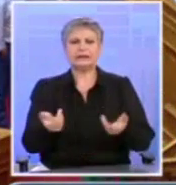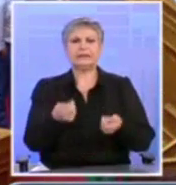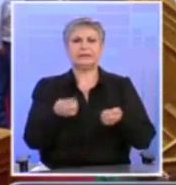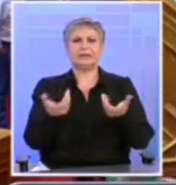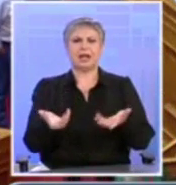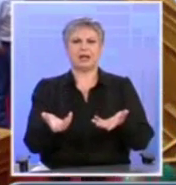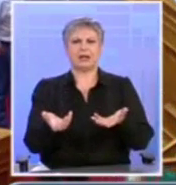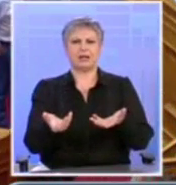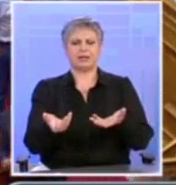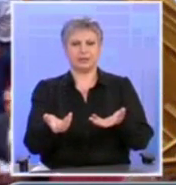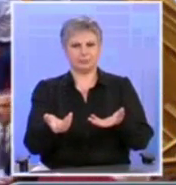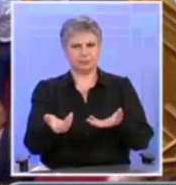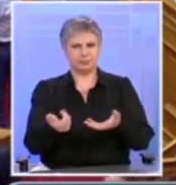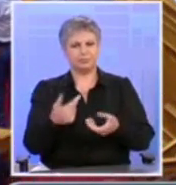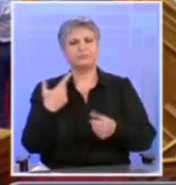ελάτε κύριε.